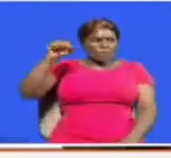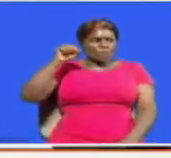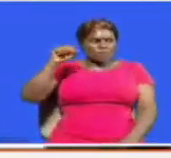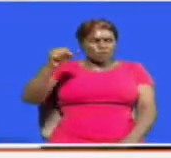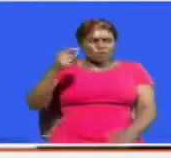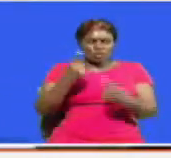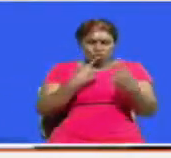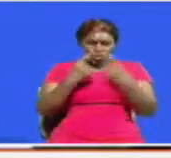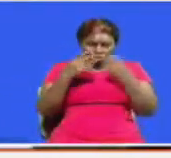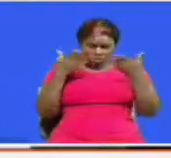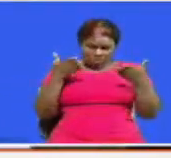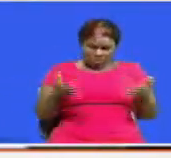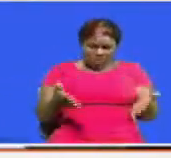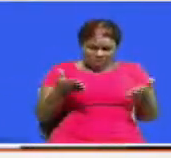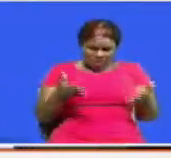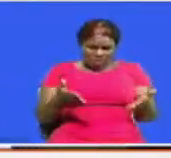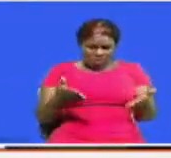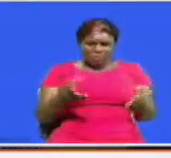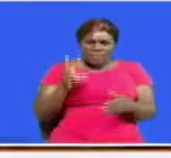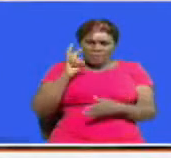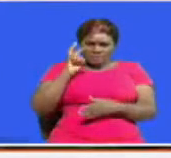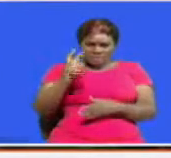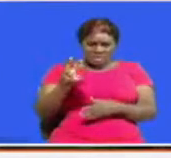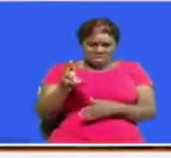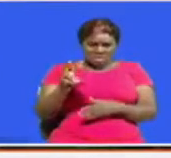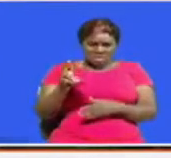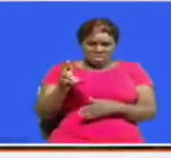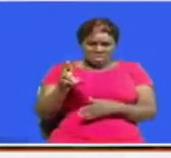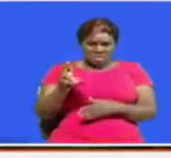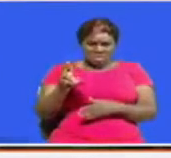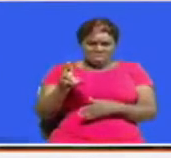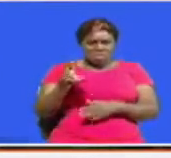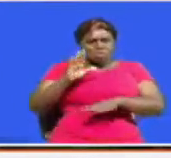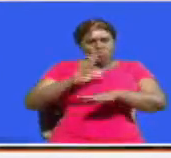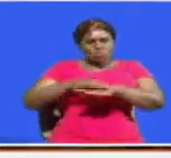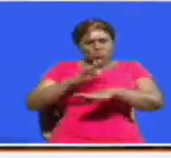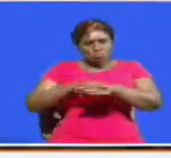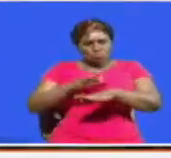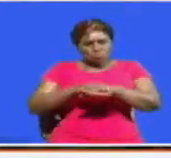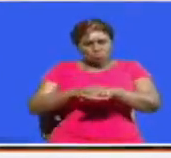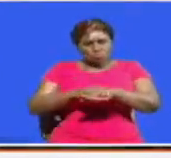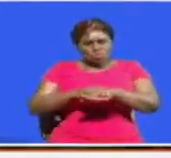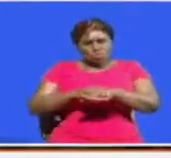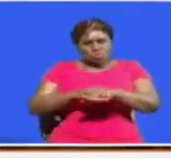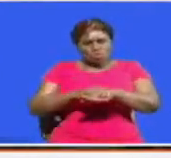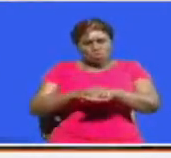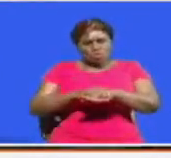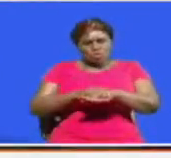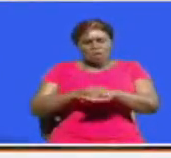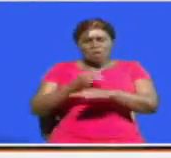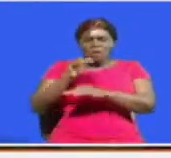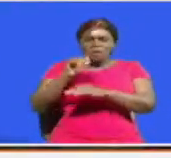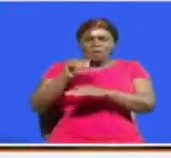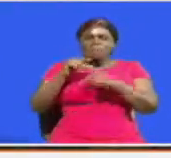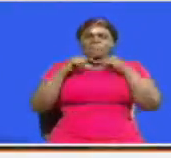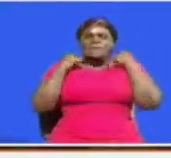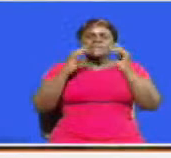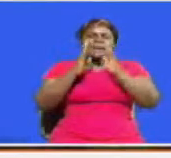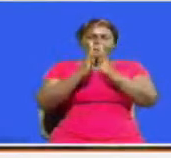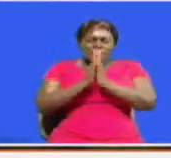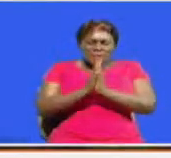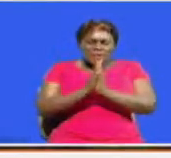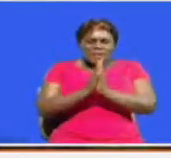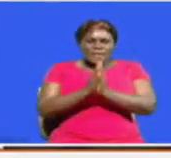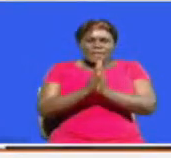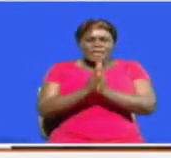wanafanya mazungumzo. Hiyo tunaona kwetu ni wameitikia sala ya maaskofu ambao waliomba sana kwamba